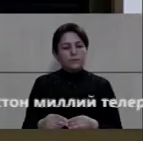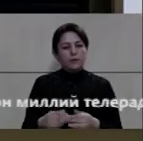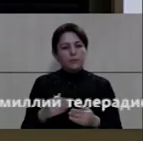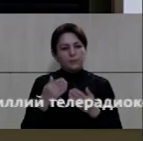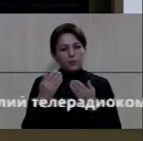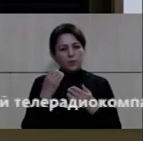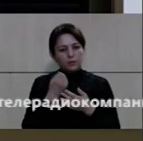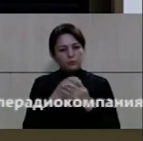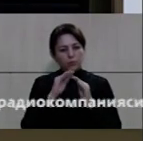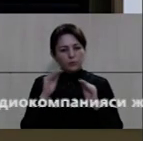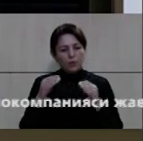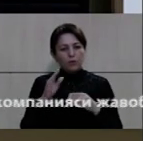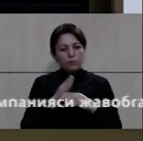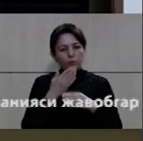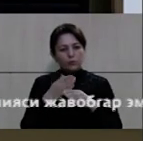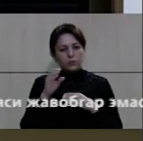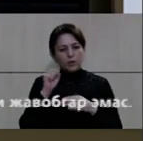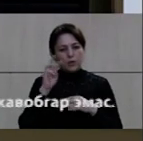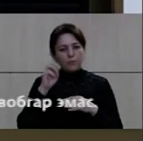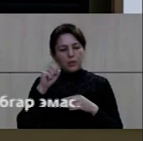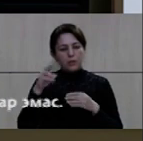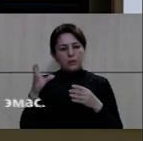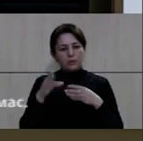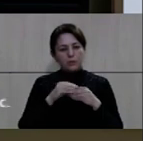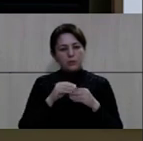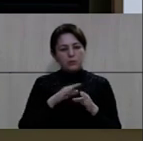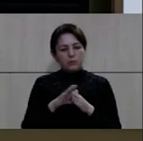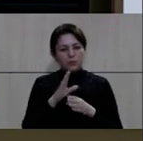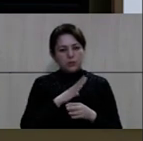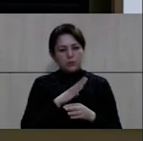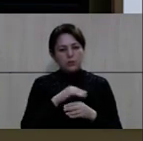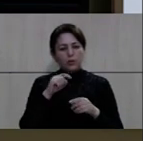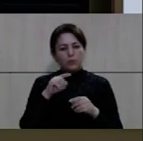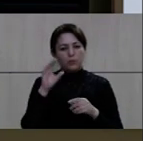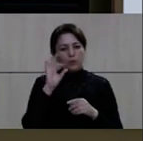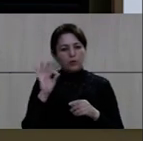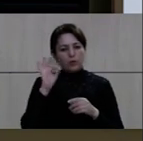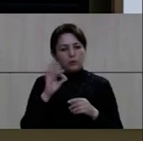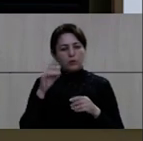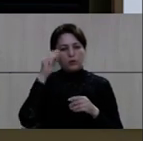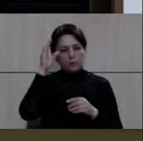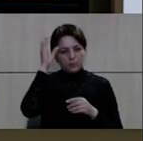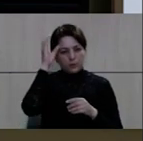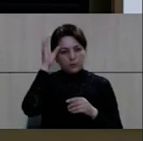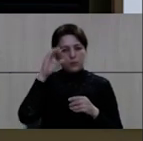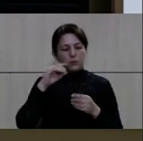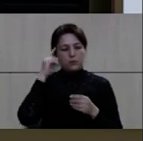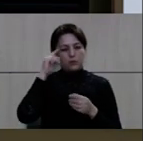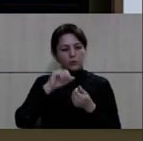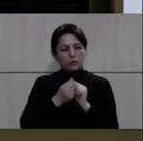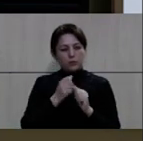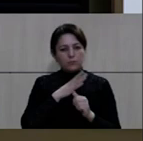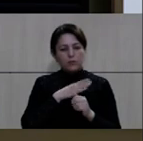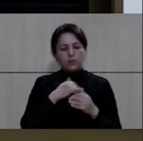Мана айыз оқушылар, болыш амалларыны біргелікті бәжәрдік. Бұ хақыды біліміңізді мұстақкемләп алдық. Енді